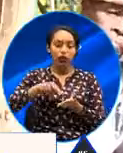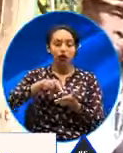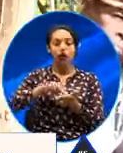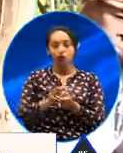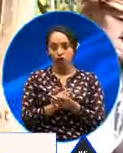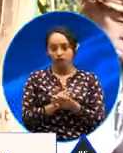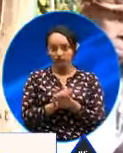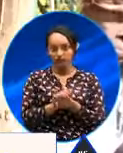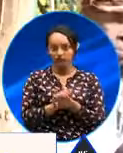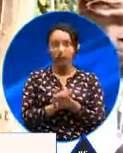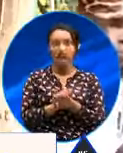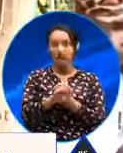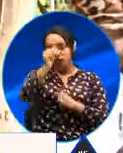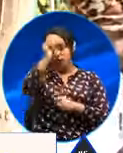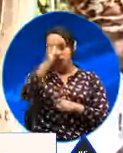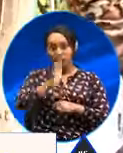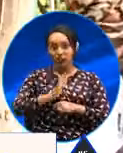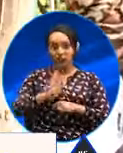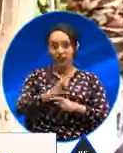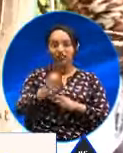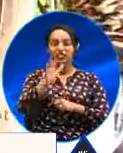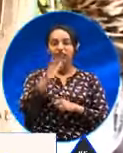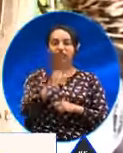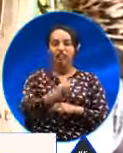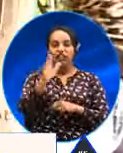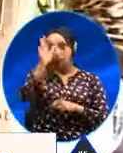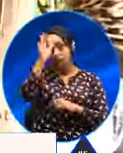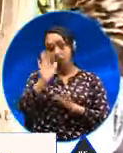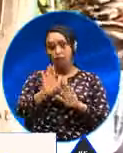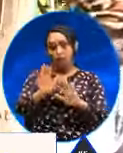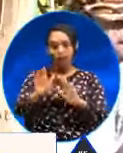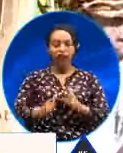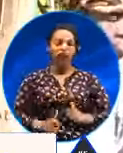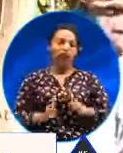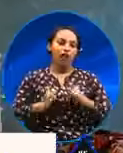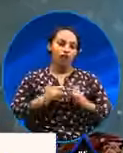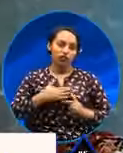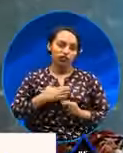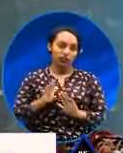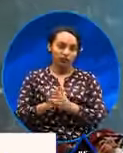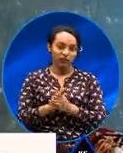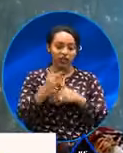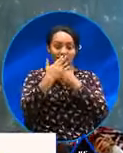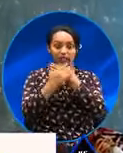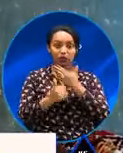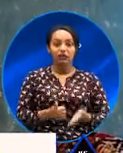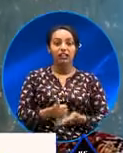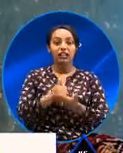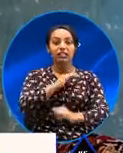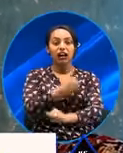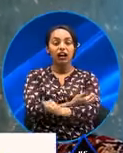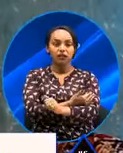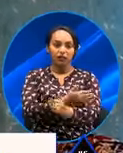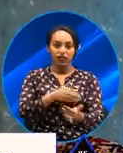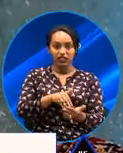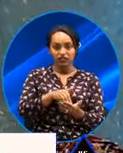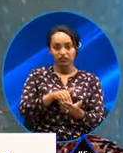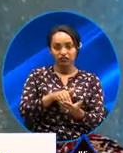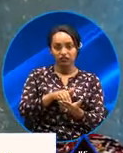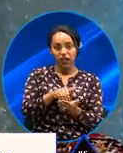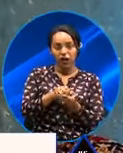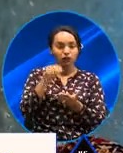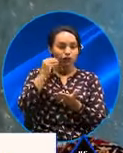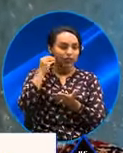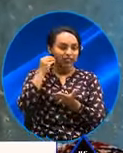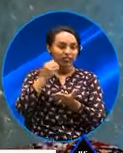አቆሞ በሰው እንደ እናት እንደ አባት ያኖርል። በደም ልገሳ፣ አቅመ ደካሞችን ቤት በማደስ፣